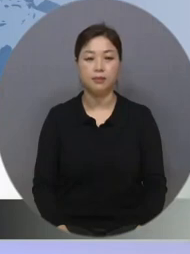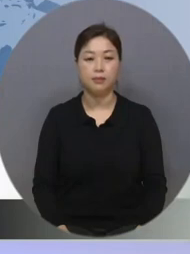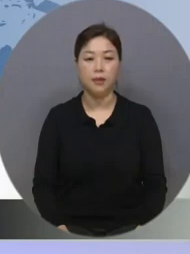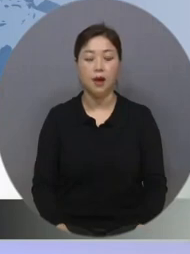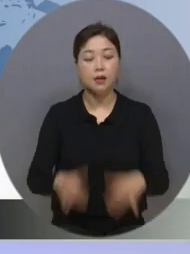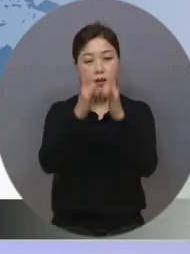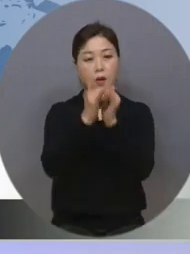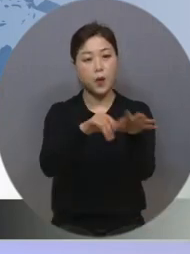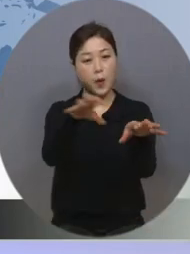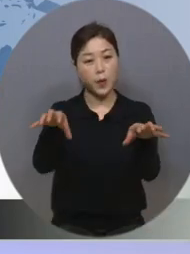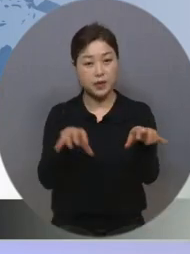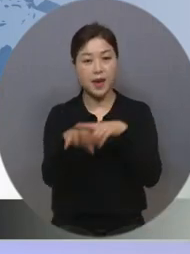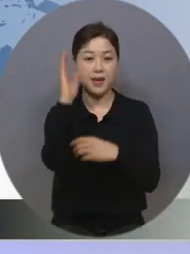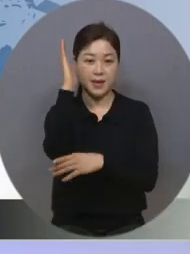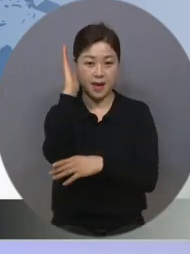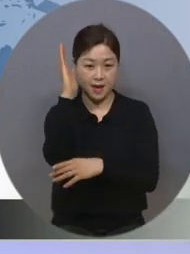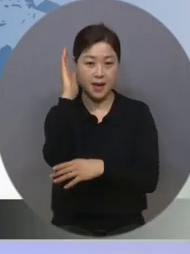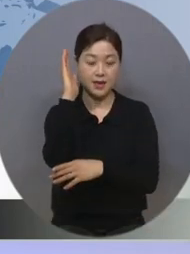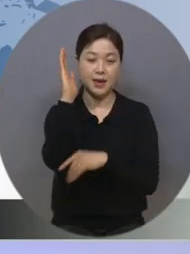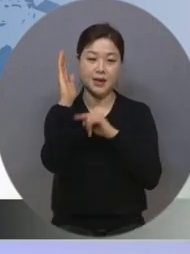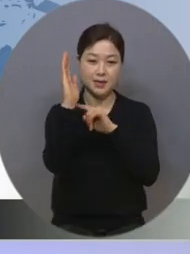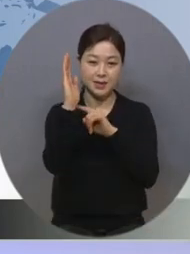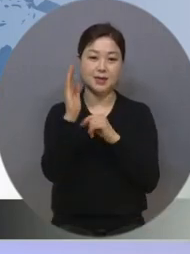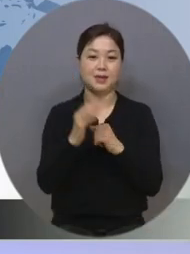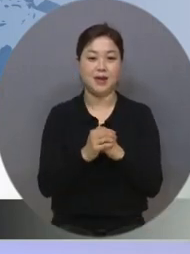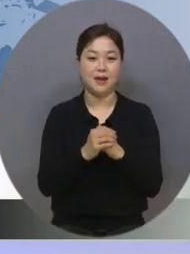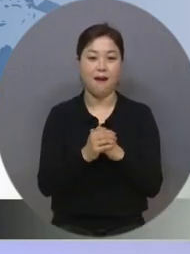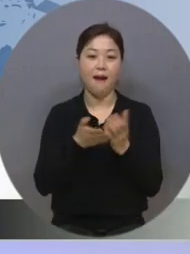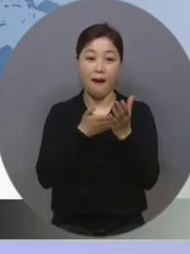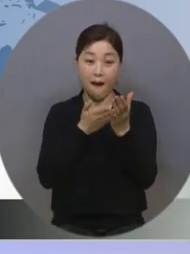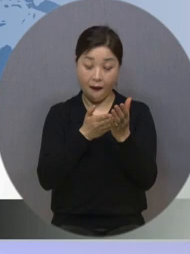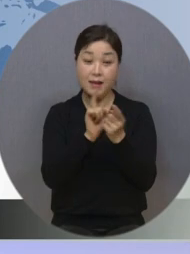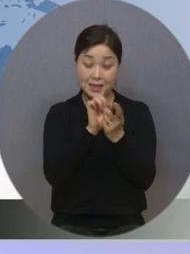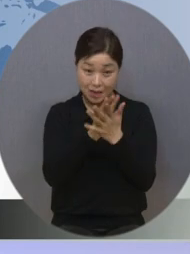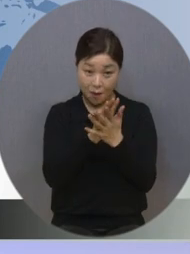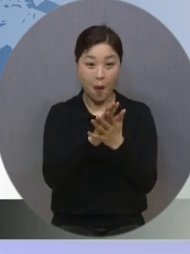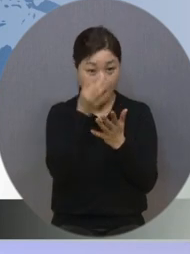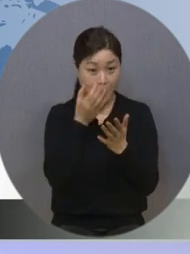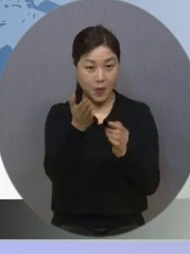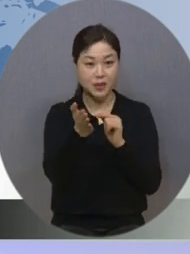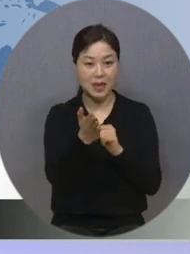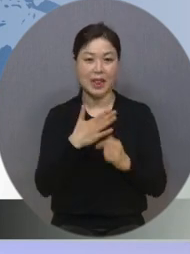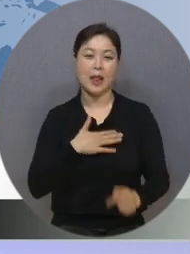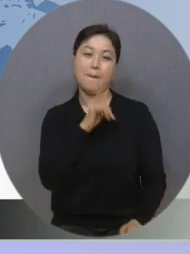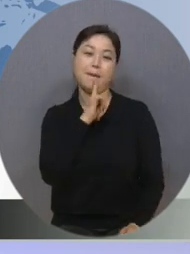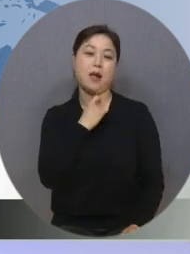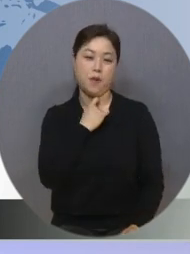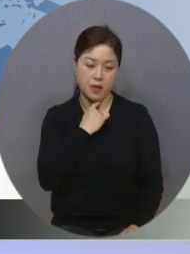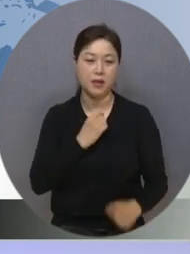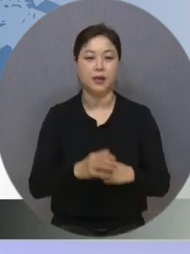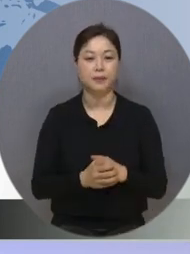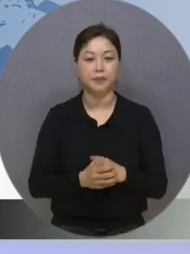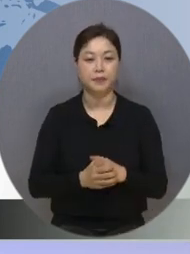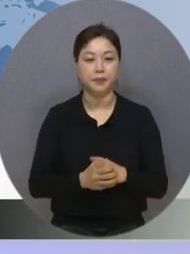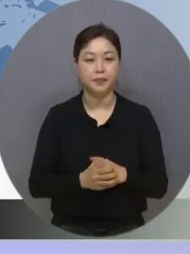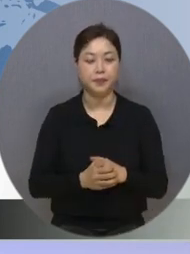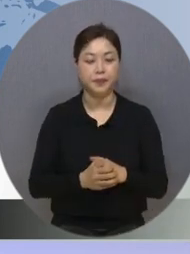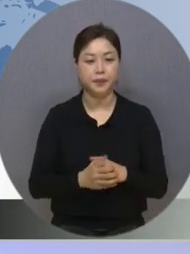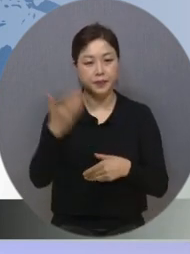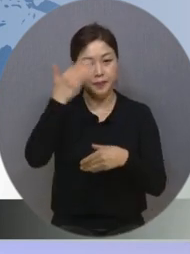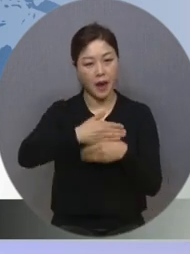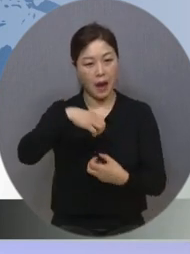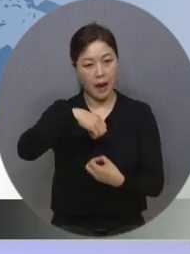우리 사회 곳곳의 이야기를 사연과 제보로 직접 만나보는 나도 말 좀 합시다입니다. 이번 시간에는 자폐성